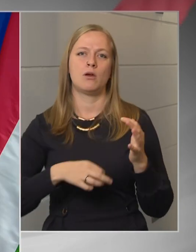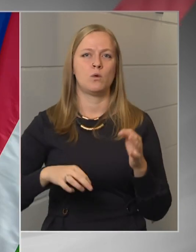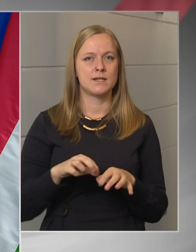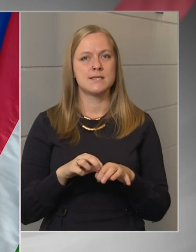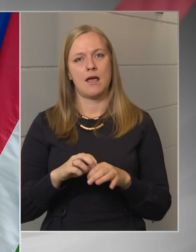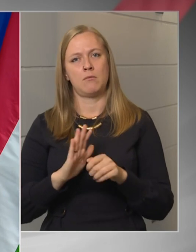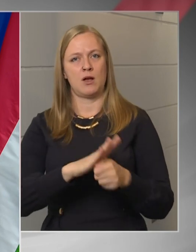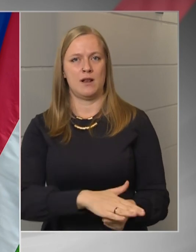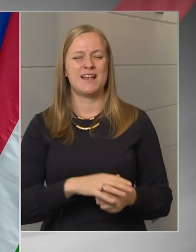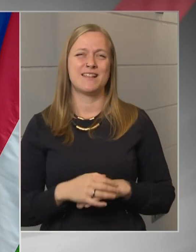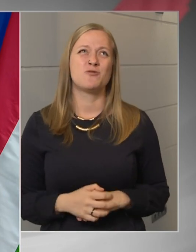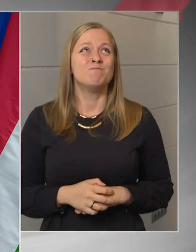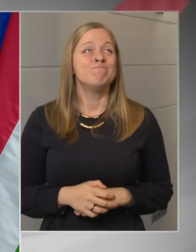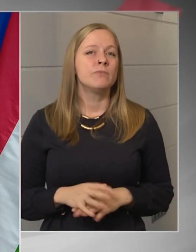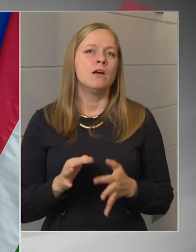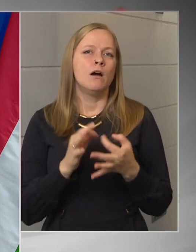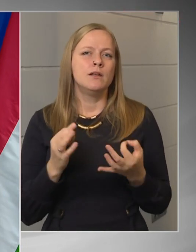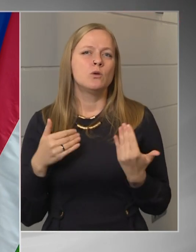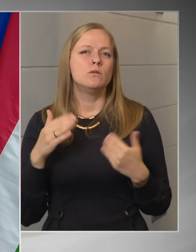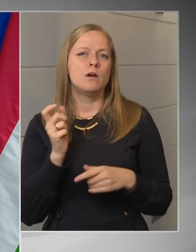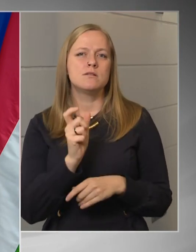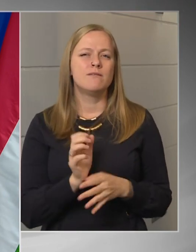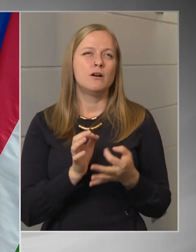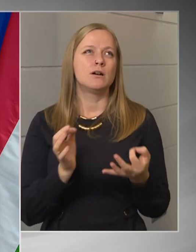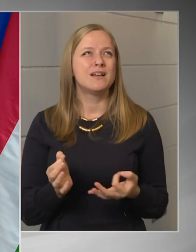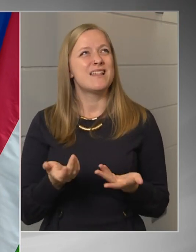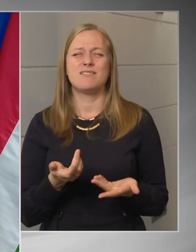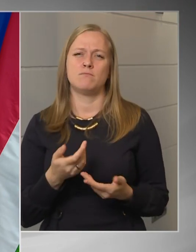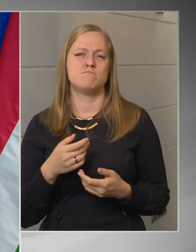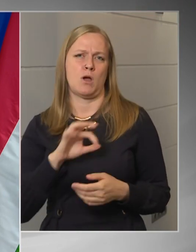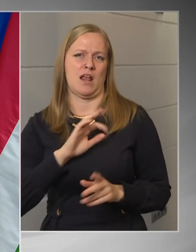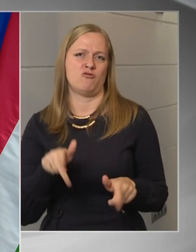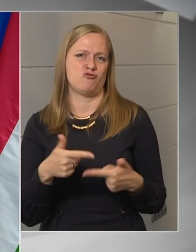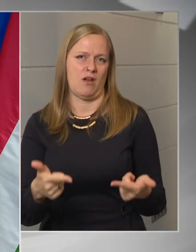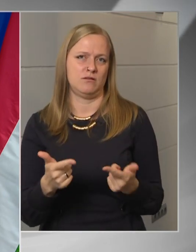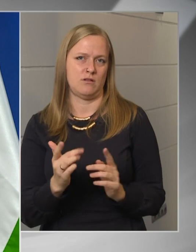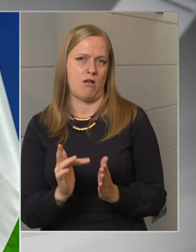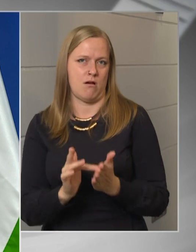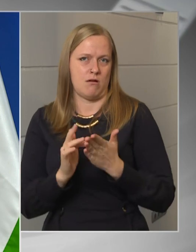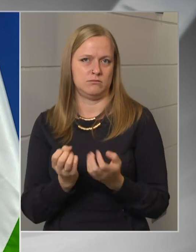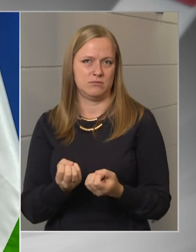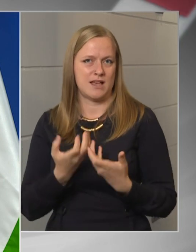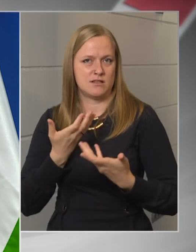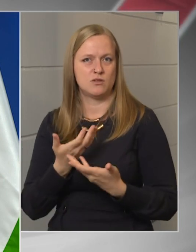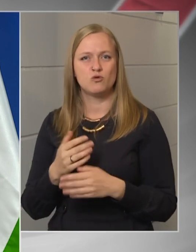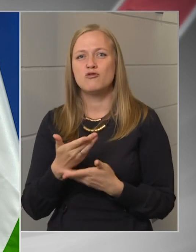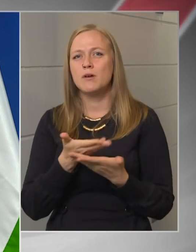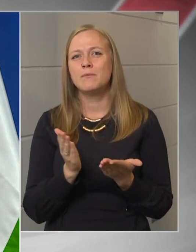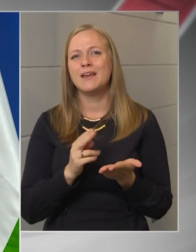Amíg, hogy nagy szavakat használják, mindenféleg éppen egy rendkívül barátságtalan gesztus, semmilyen hivatalos